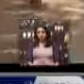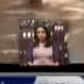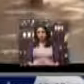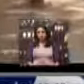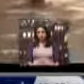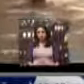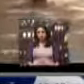س